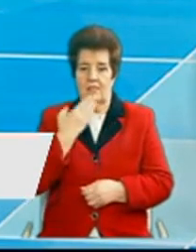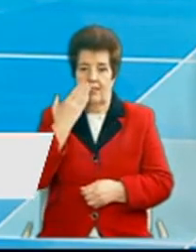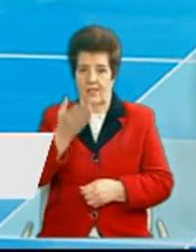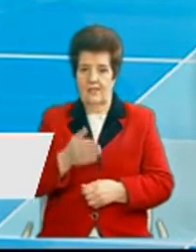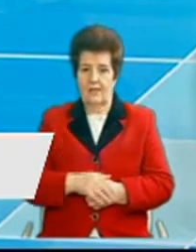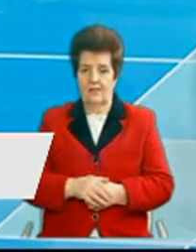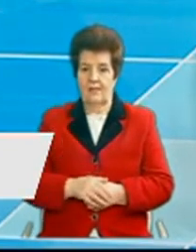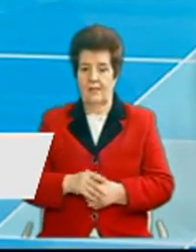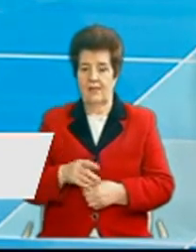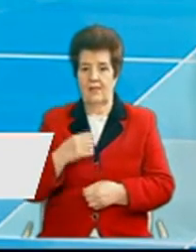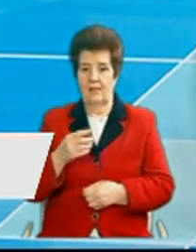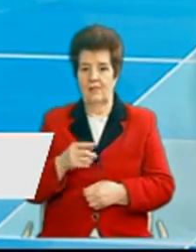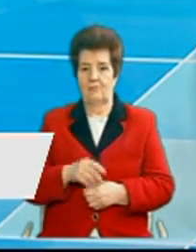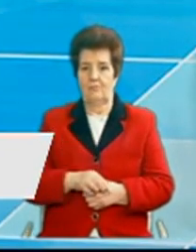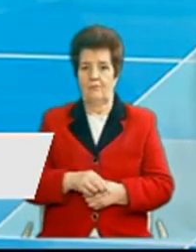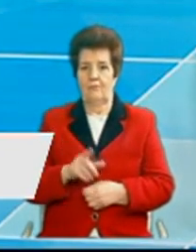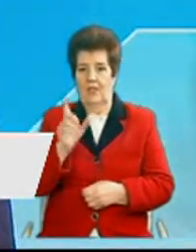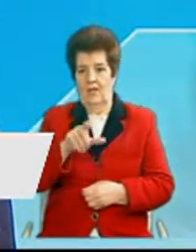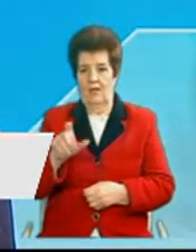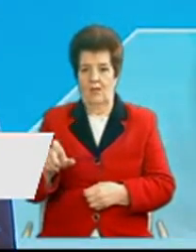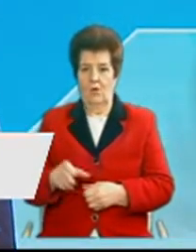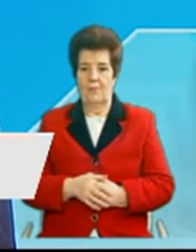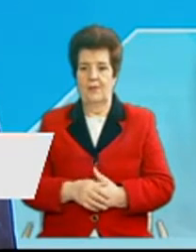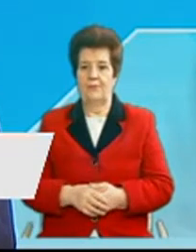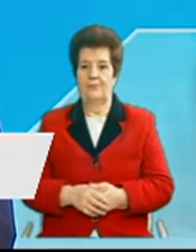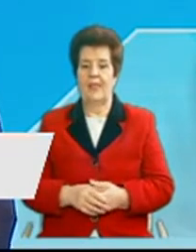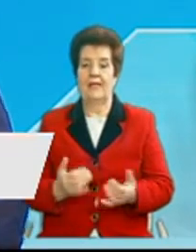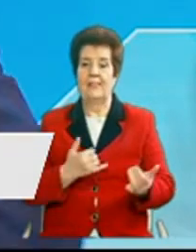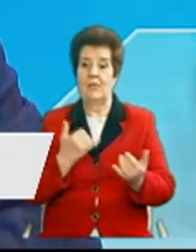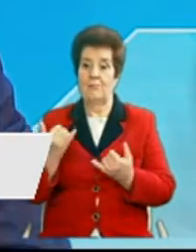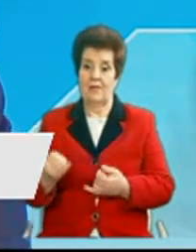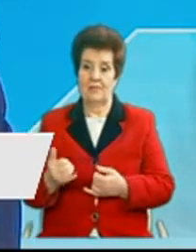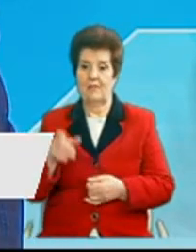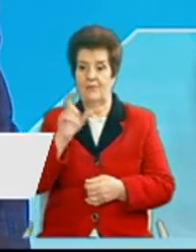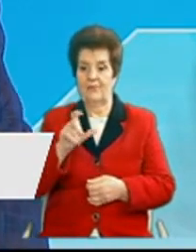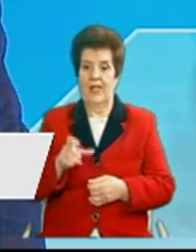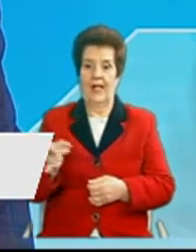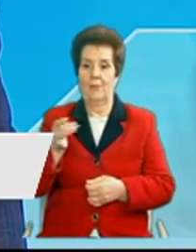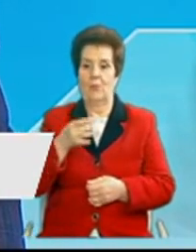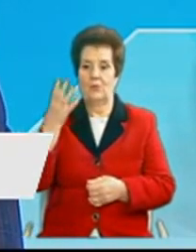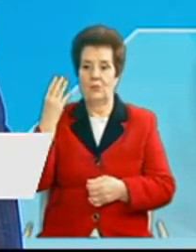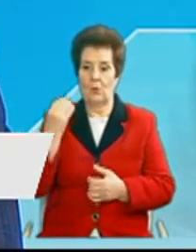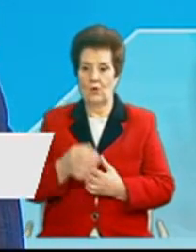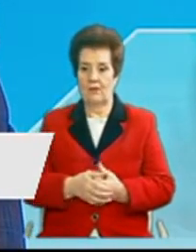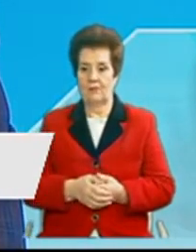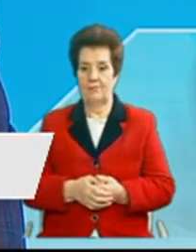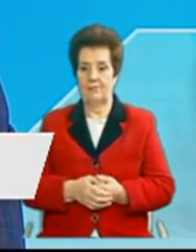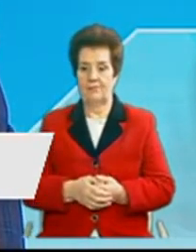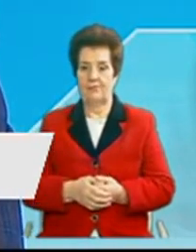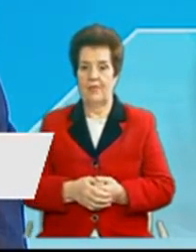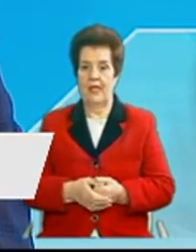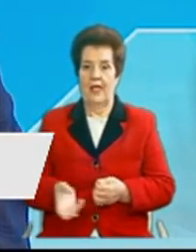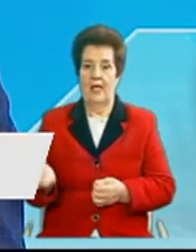către cameră, către telespectatori. Stimați cetățeni ai Republicii Moldova,